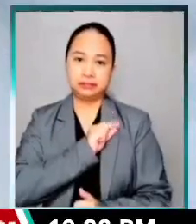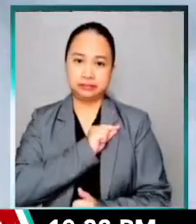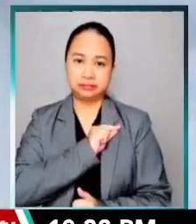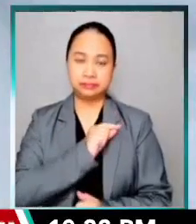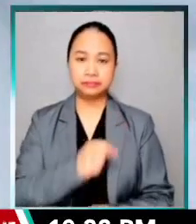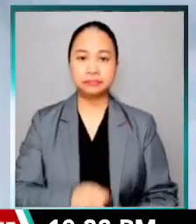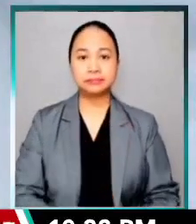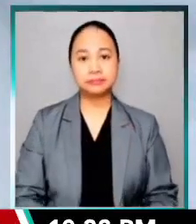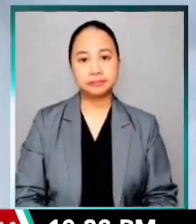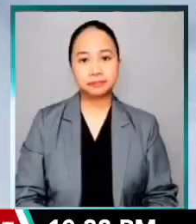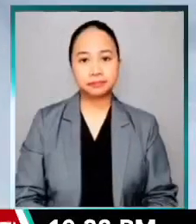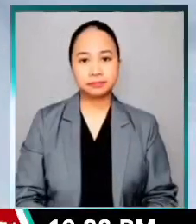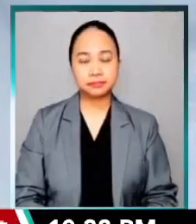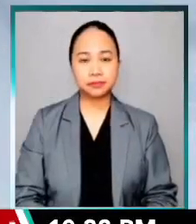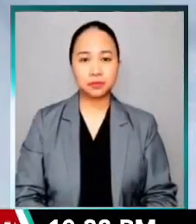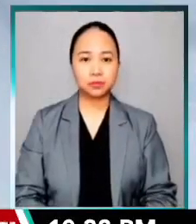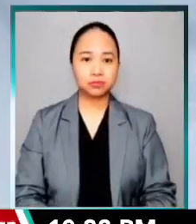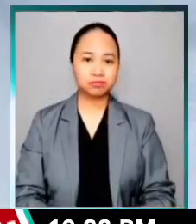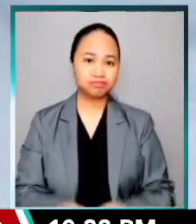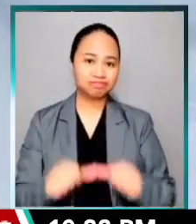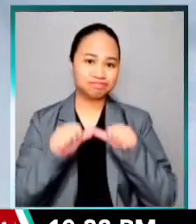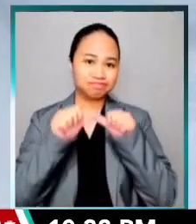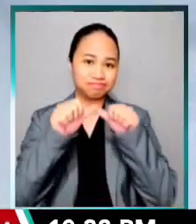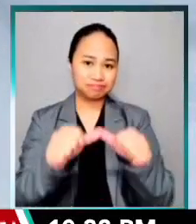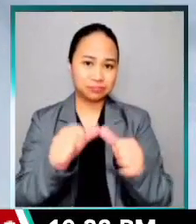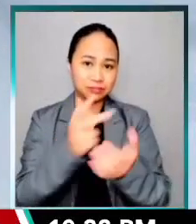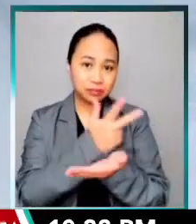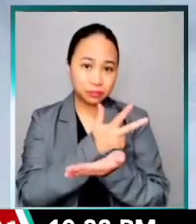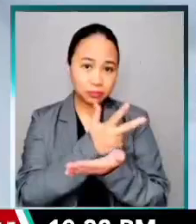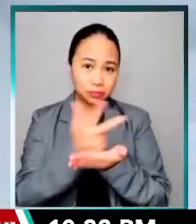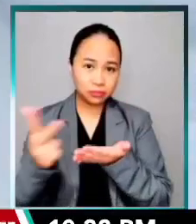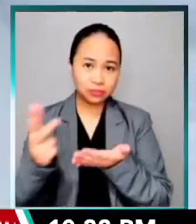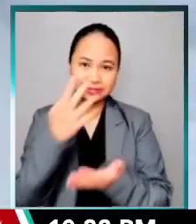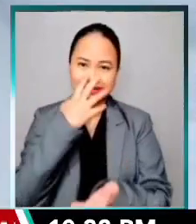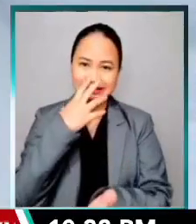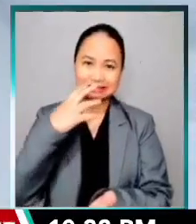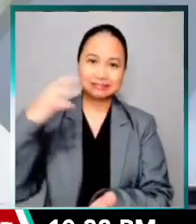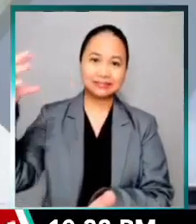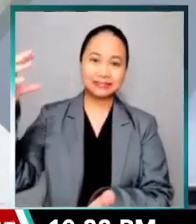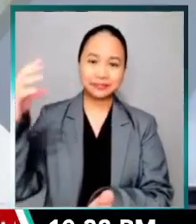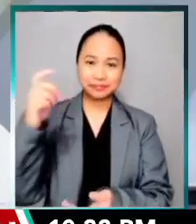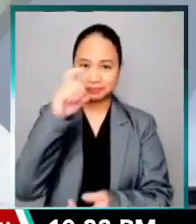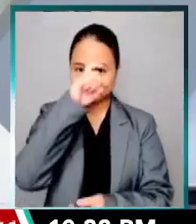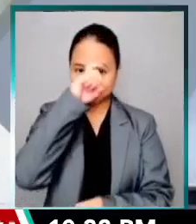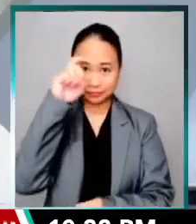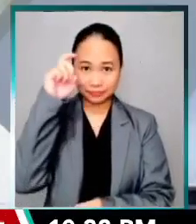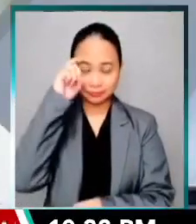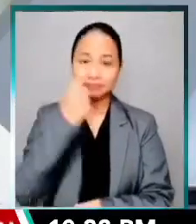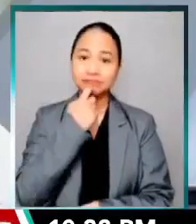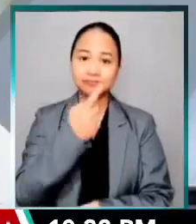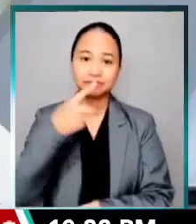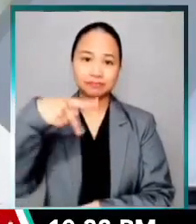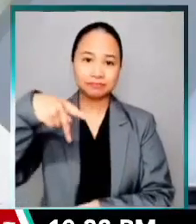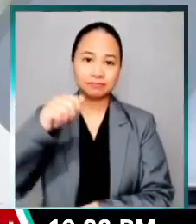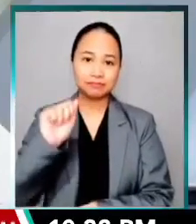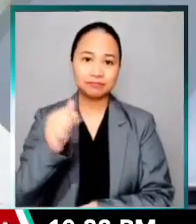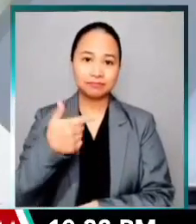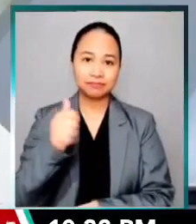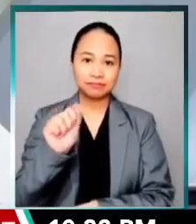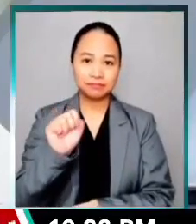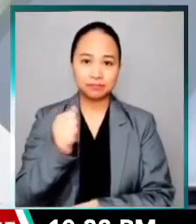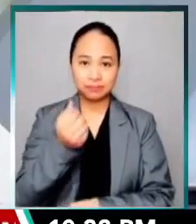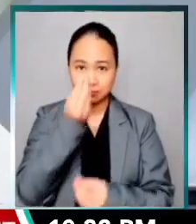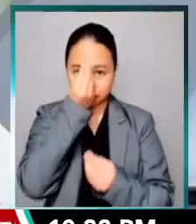Tatagal pa ng hanggang 3 linggo ang mainit na panahon ayon sa PAGASA. Kaya doble ingat pa rin, lalo't ang